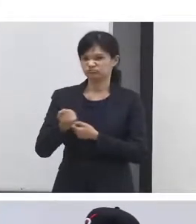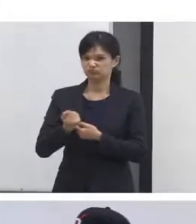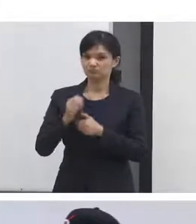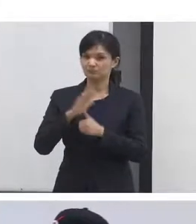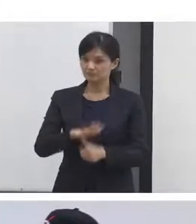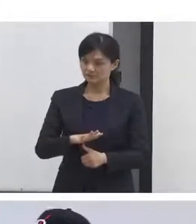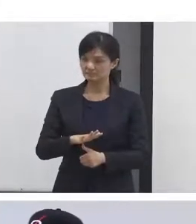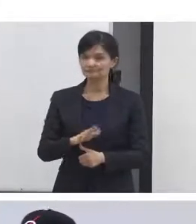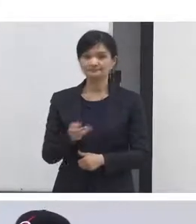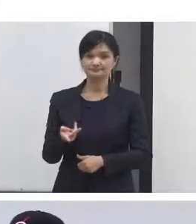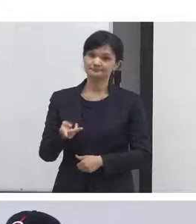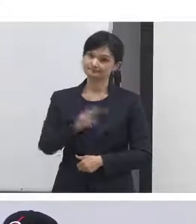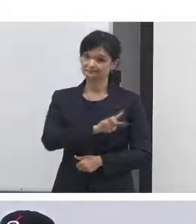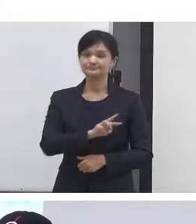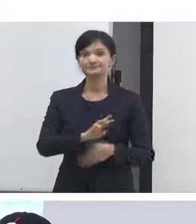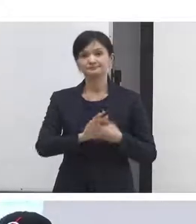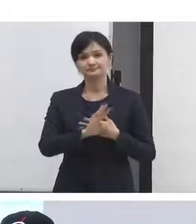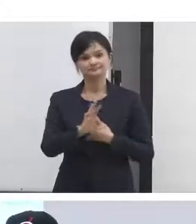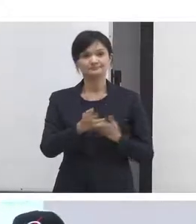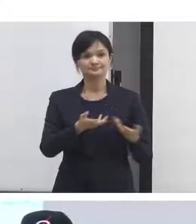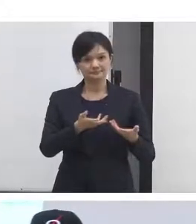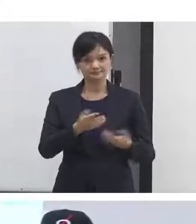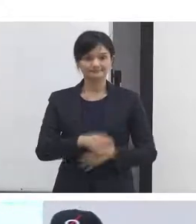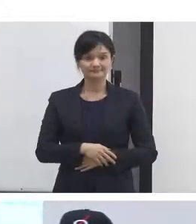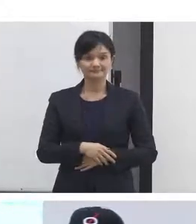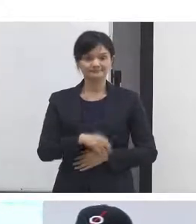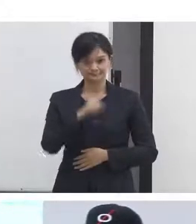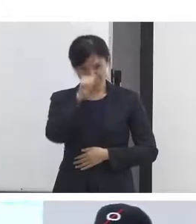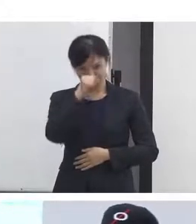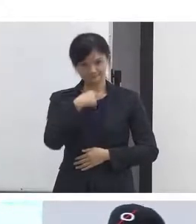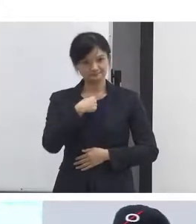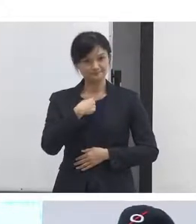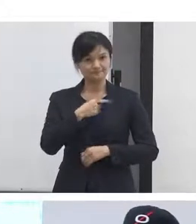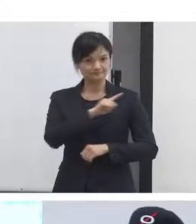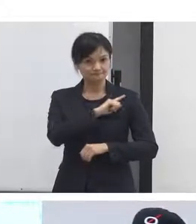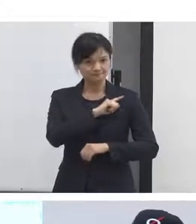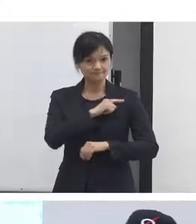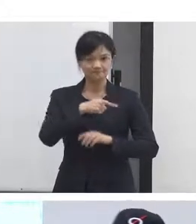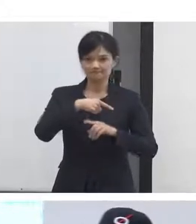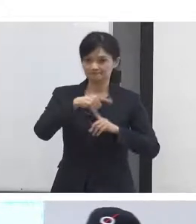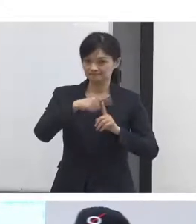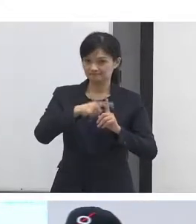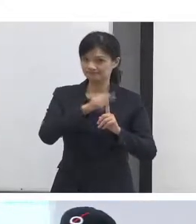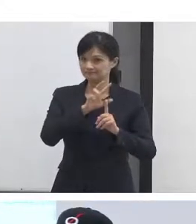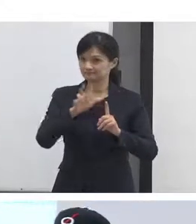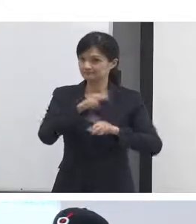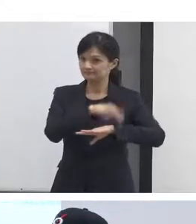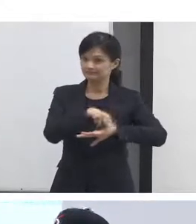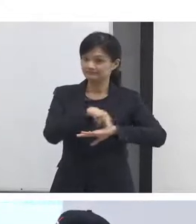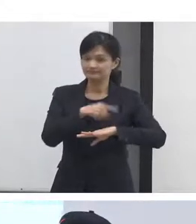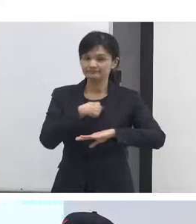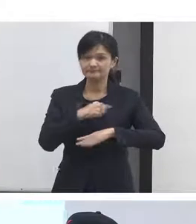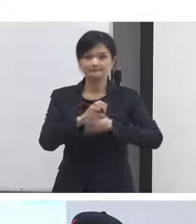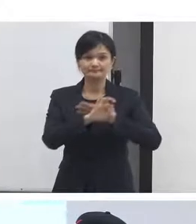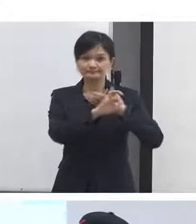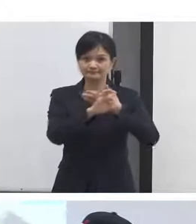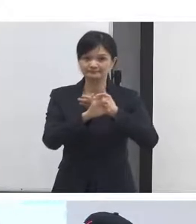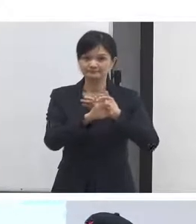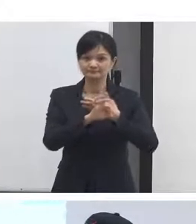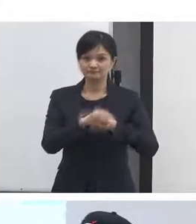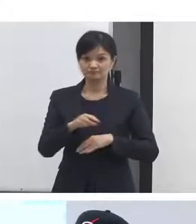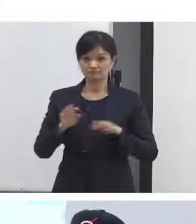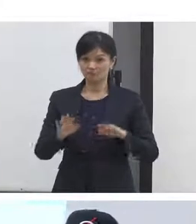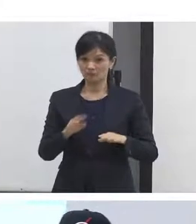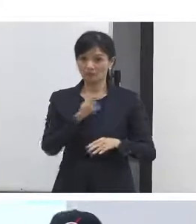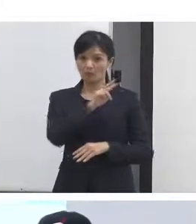做其他事情？我会写一点程式，所以我就尝试写了一些程式。当然，这些只是很多你看到的东西，